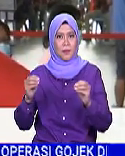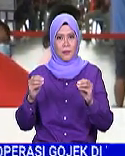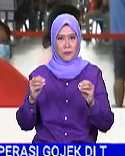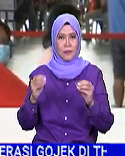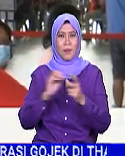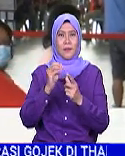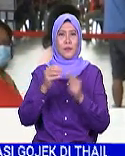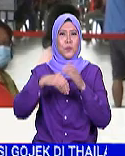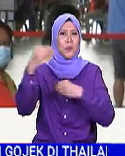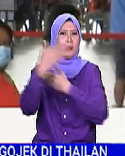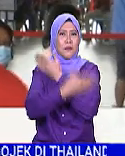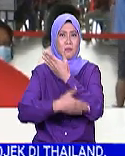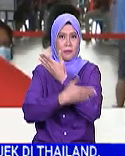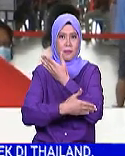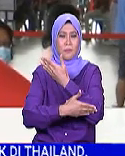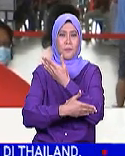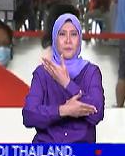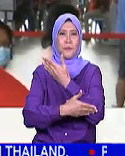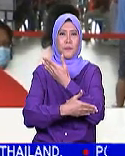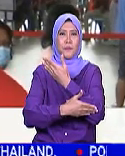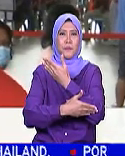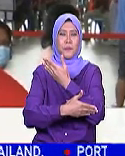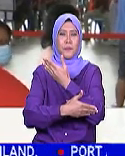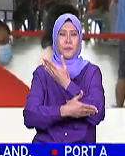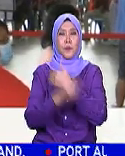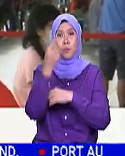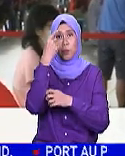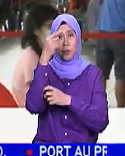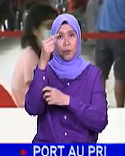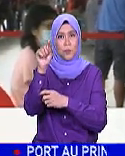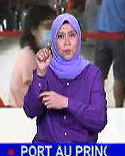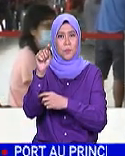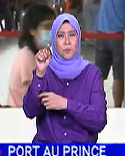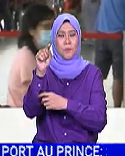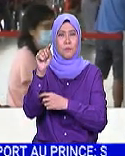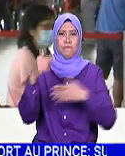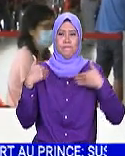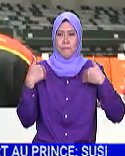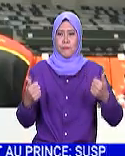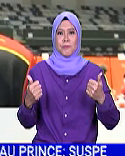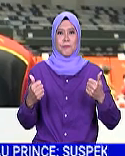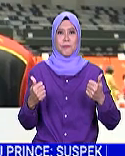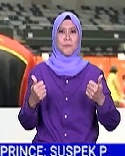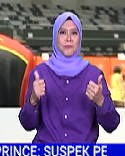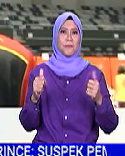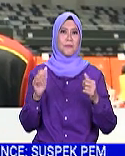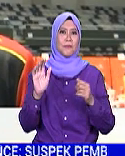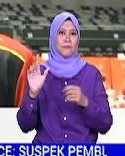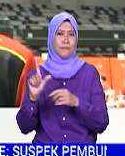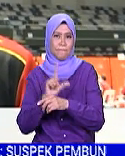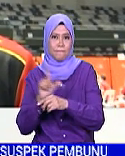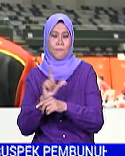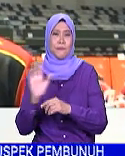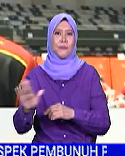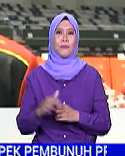ataupun diluar negara lah pagi Mbak bagi-bagi meningkatkan tahap prestasi mereka di followers